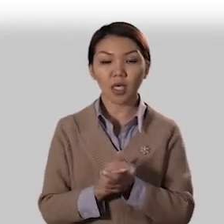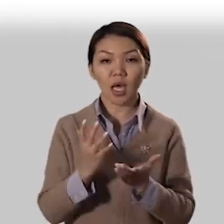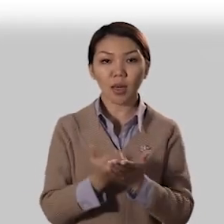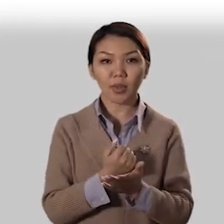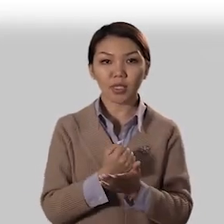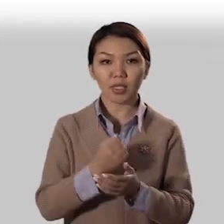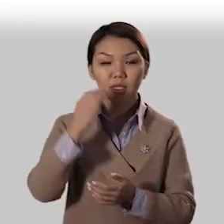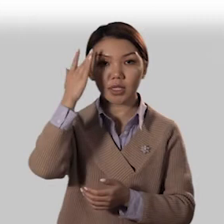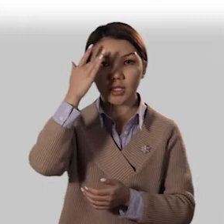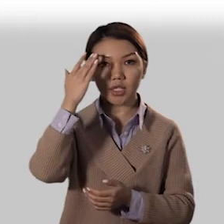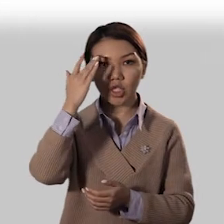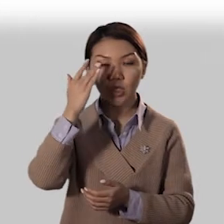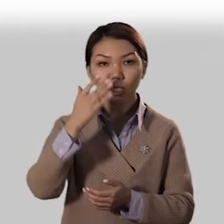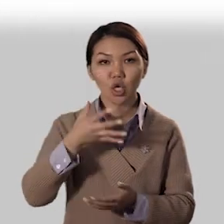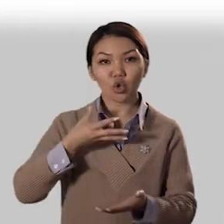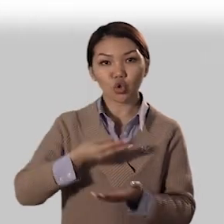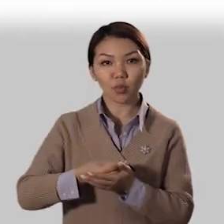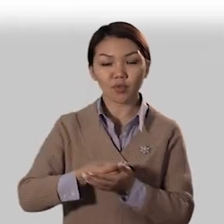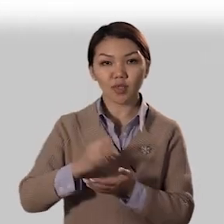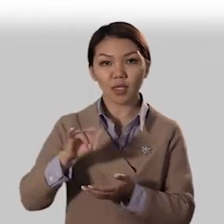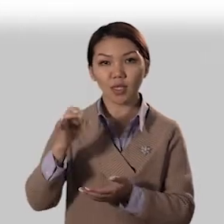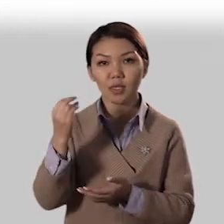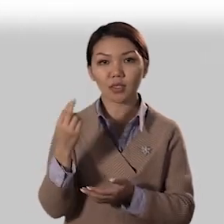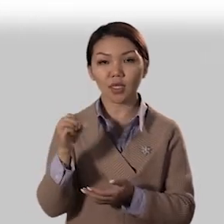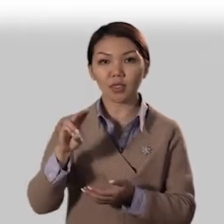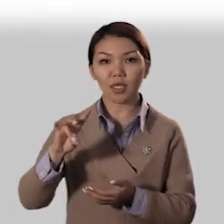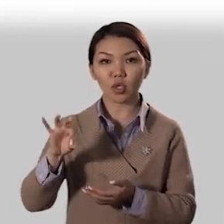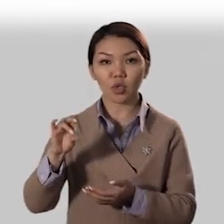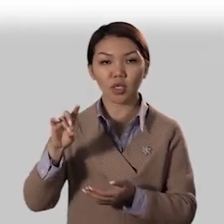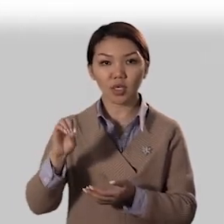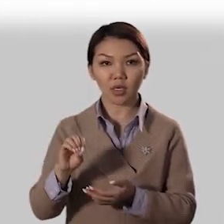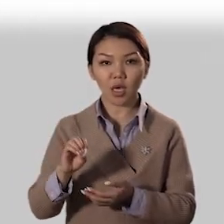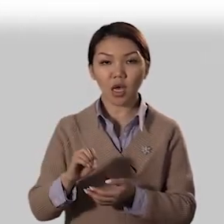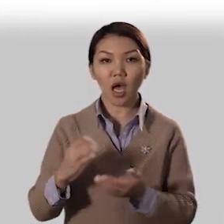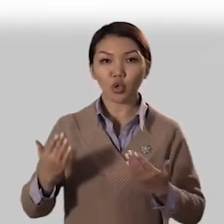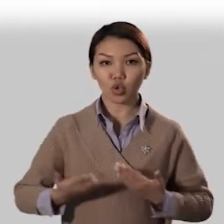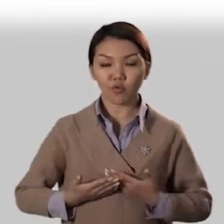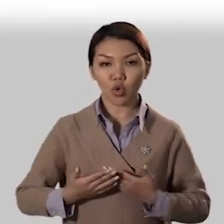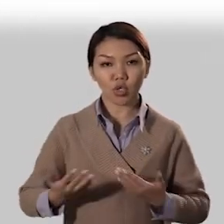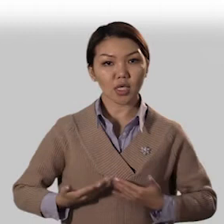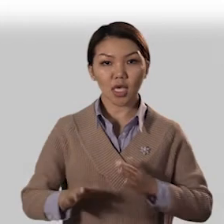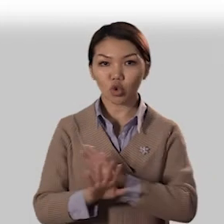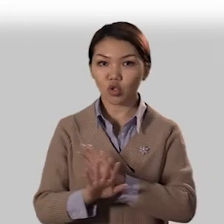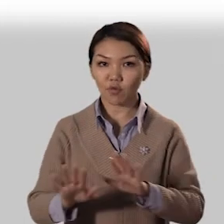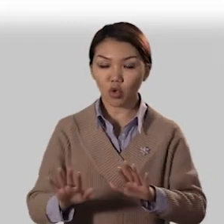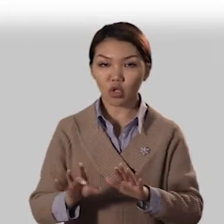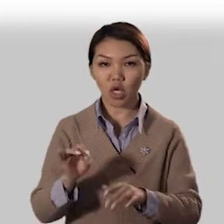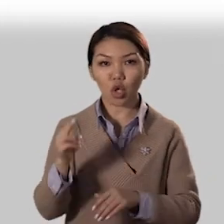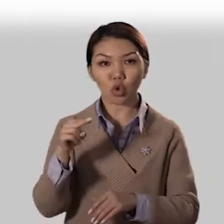собственное или нарицательное одушевленное неодушевленное род склонение